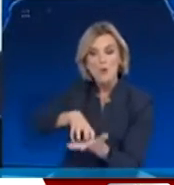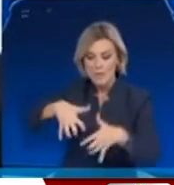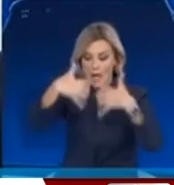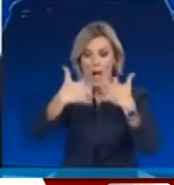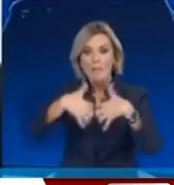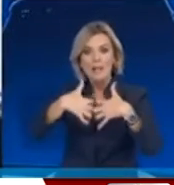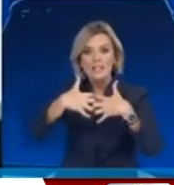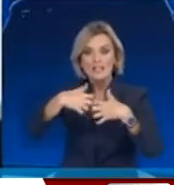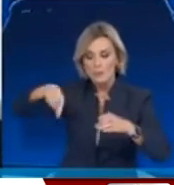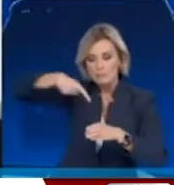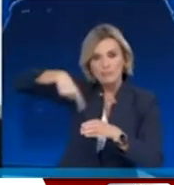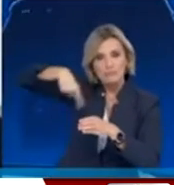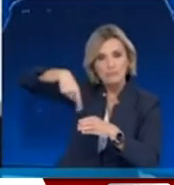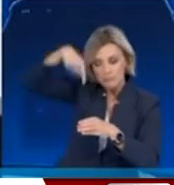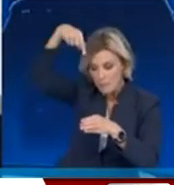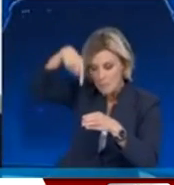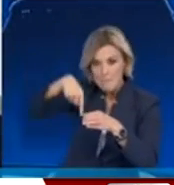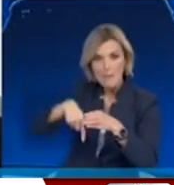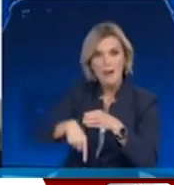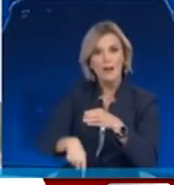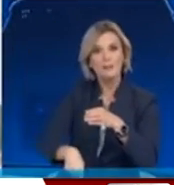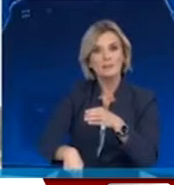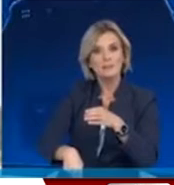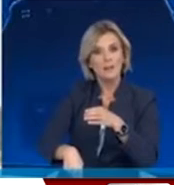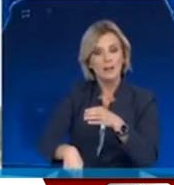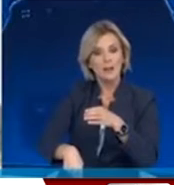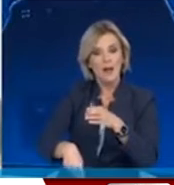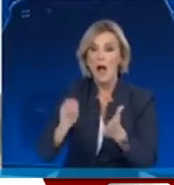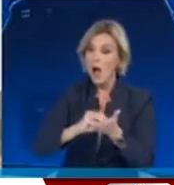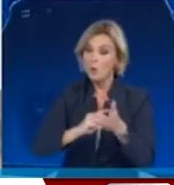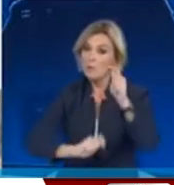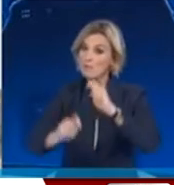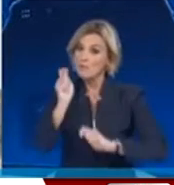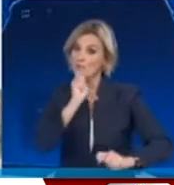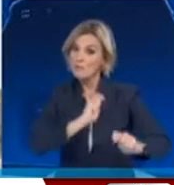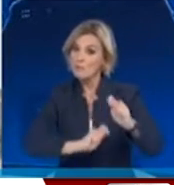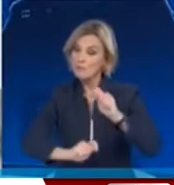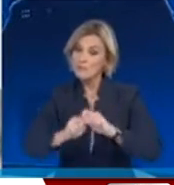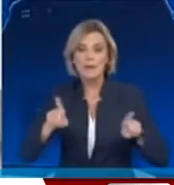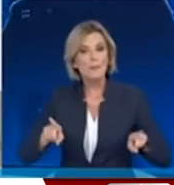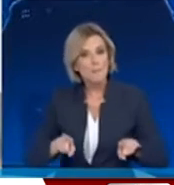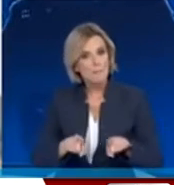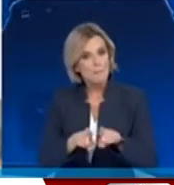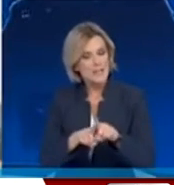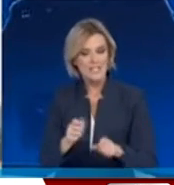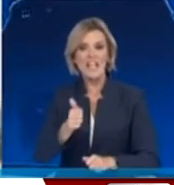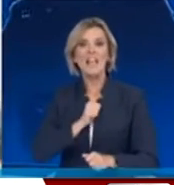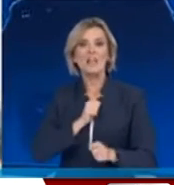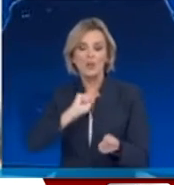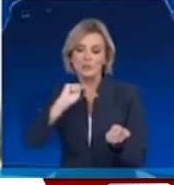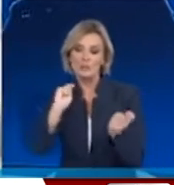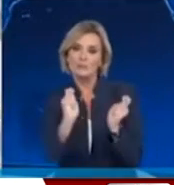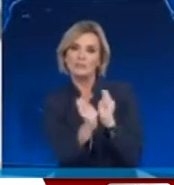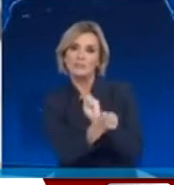αερίου, επαναρεοποίησής του, για να είμαι πιο ακριβής. Ταυτόχρονα δρομολογείται και η ιδιωτικοποίηση του